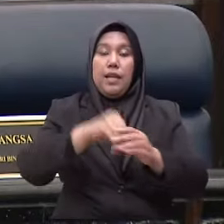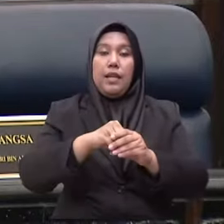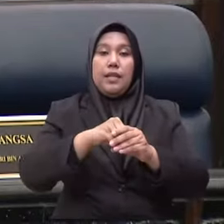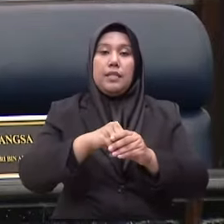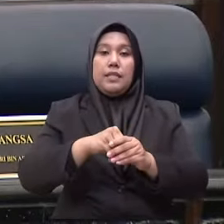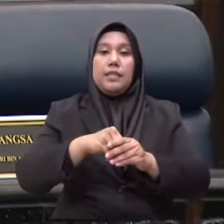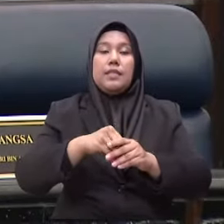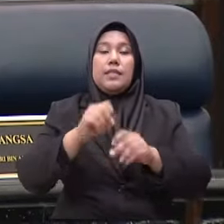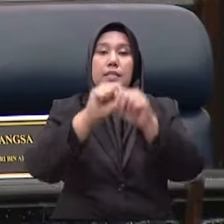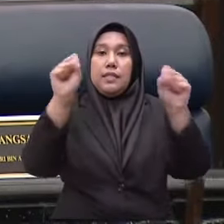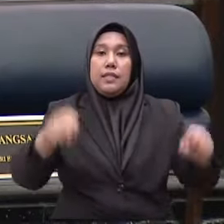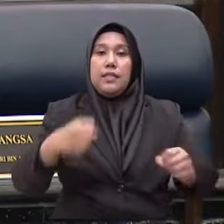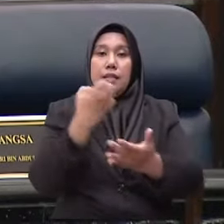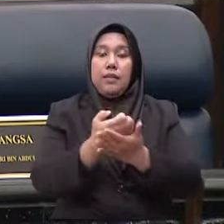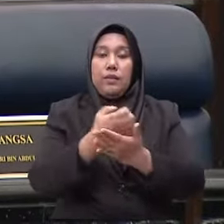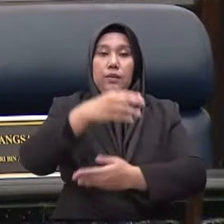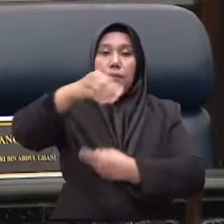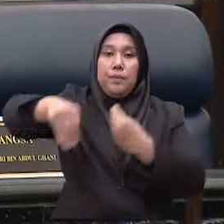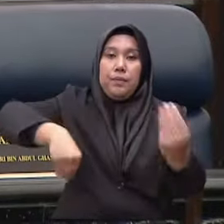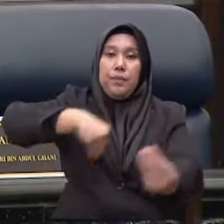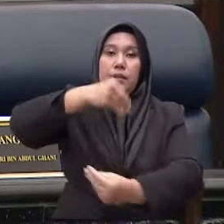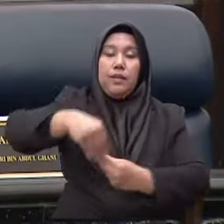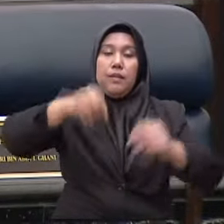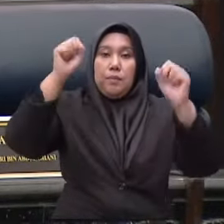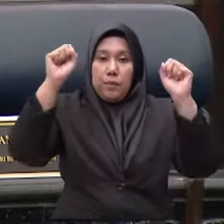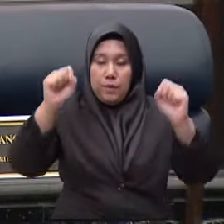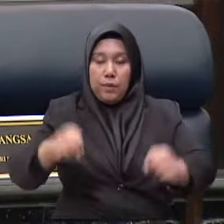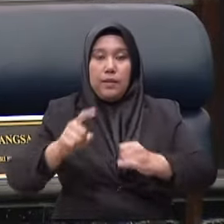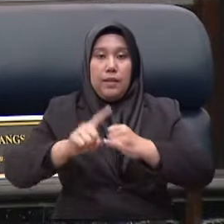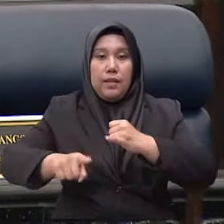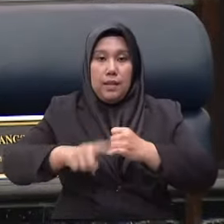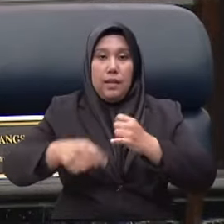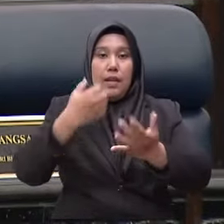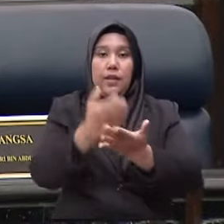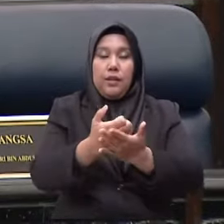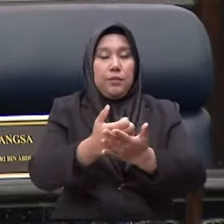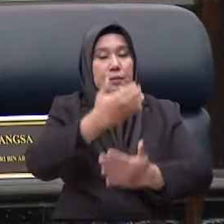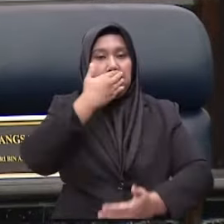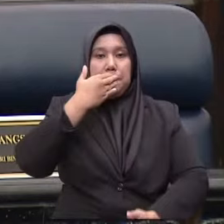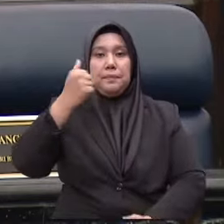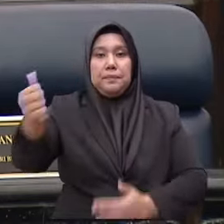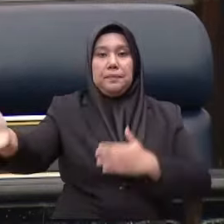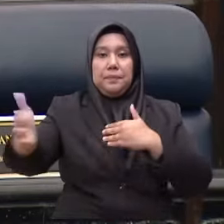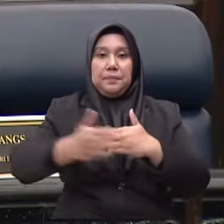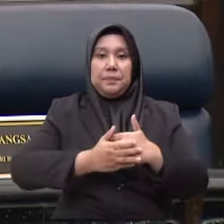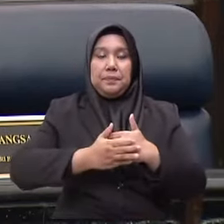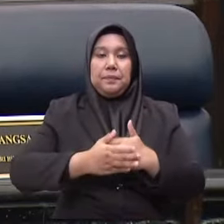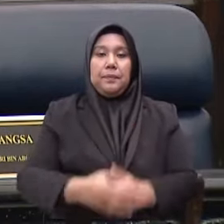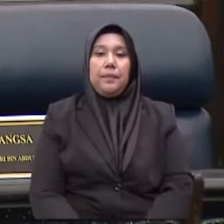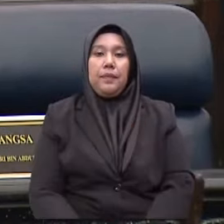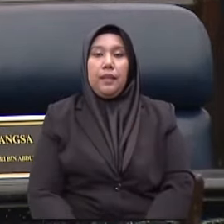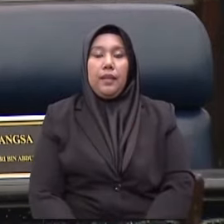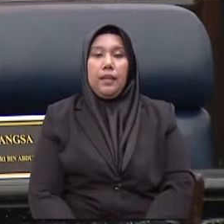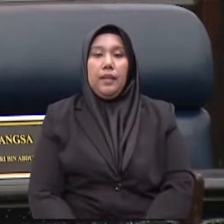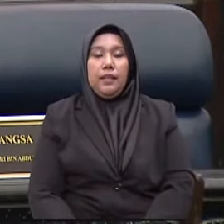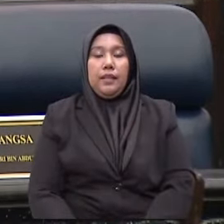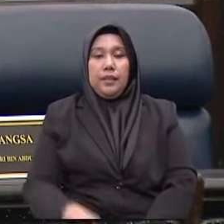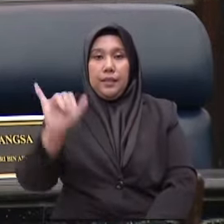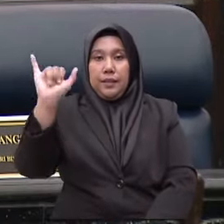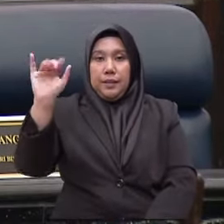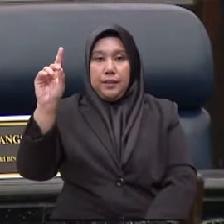berputar akhirnya dia akan menyebabkan ekonomi ini kembali pulih Tan Sri yang